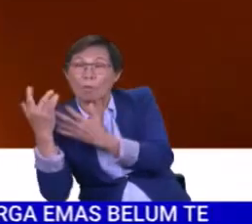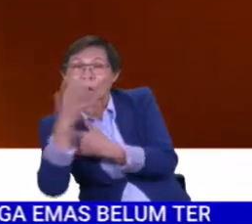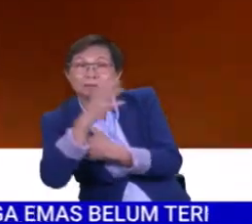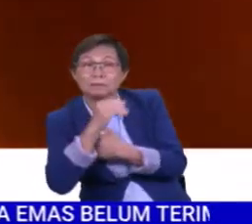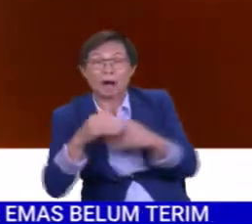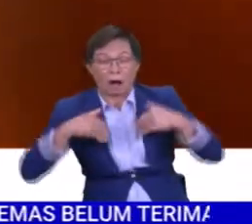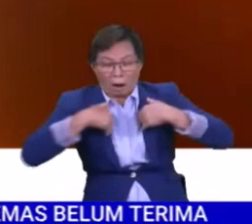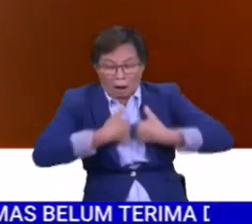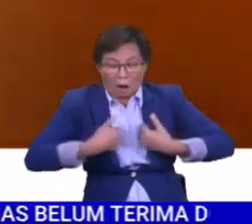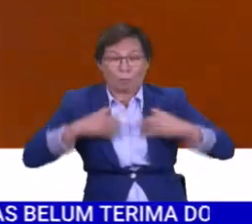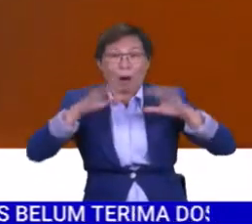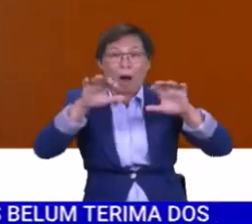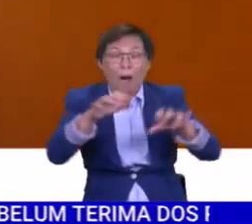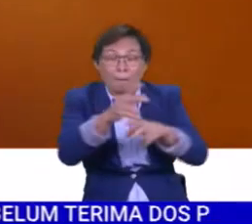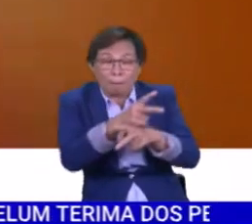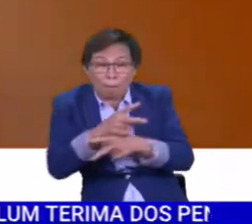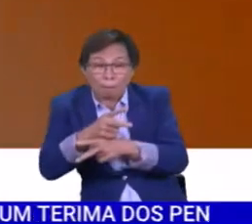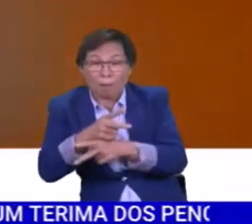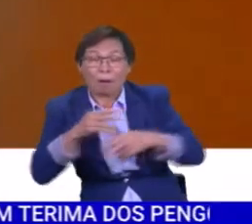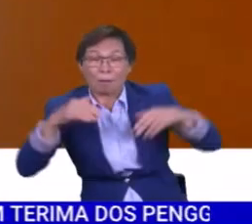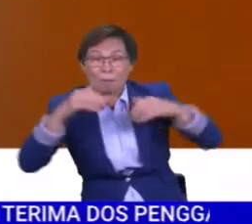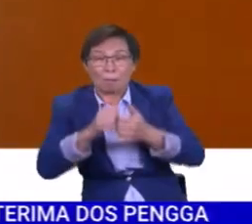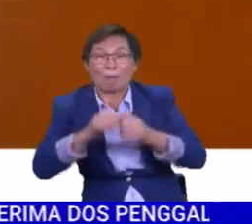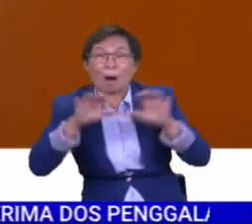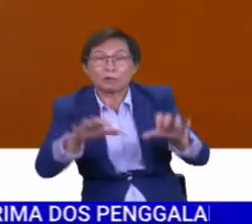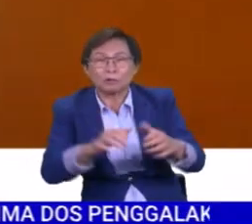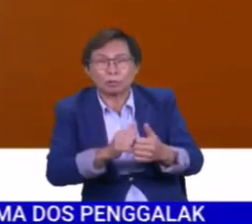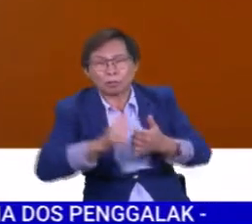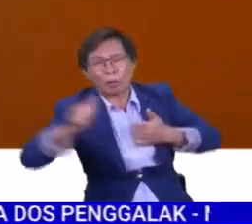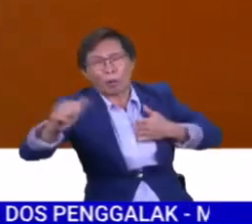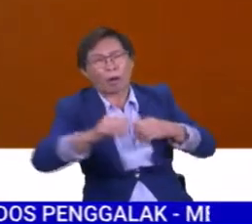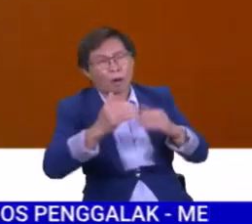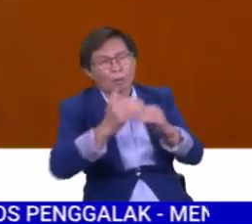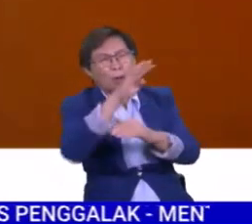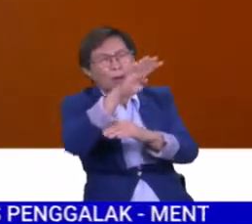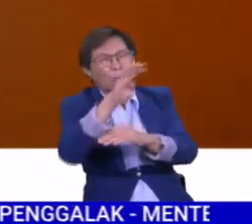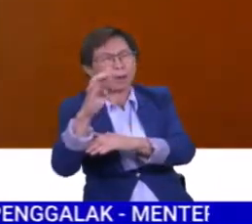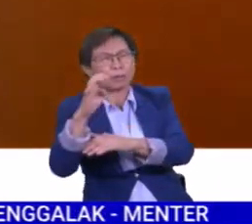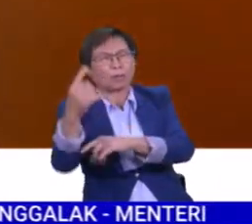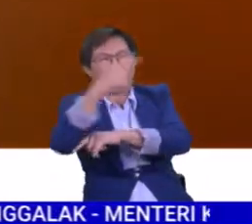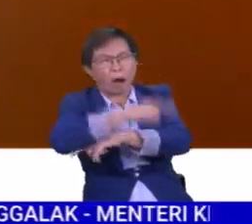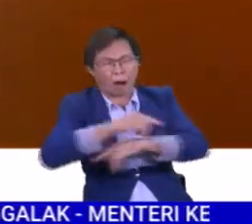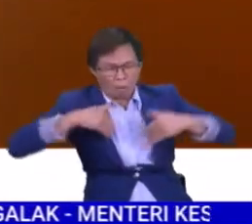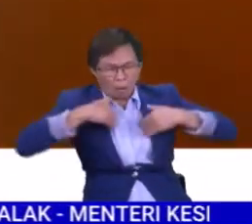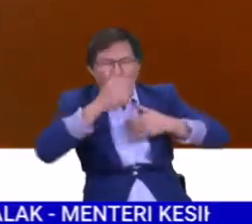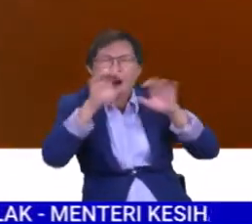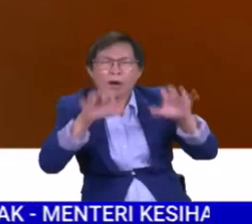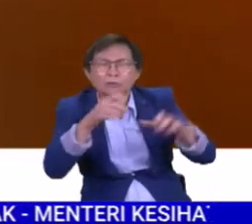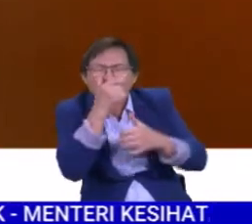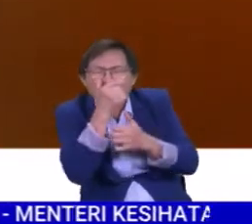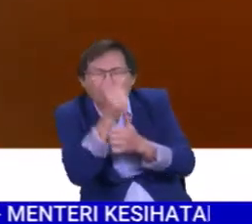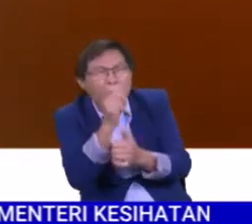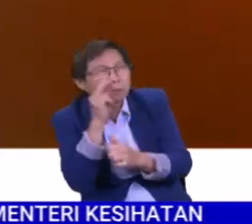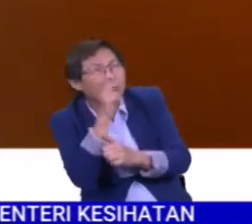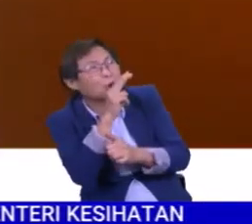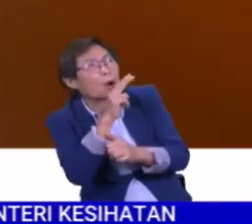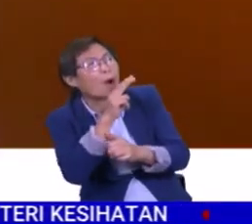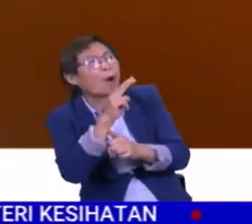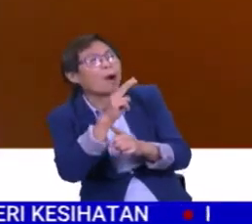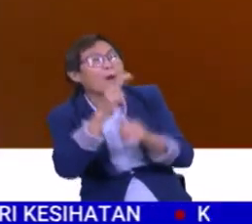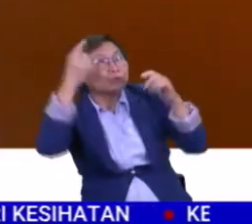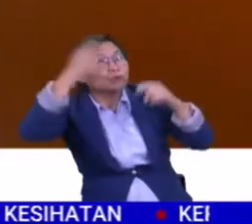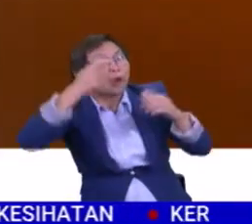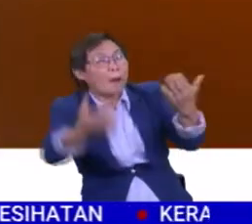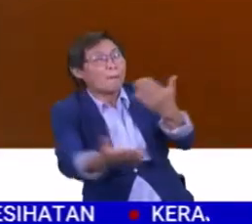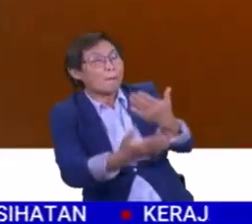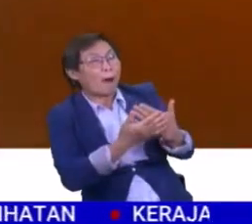malah hewan peliharaan militer berjauhan lebih 400 hari nampaknya hewan terbabit teruji selepas melihat kepulangan tuannya